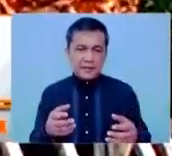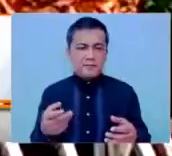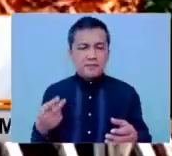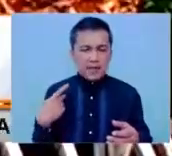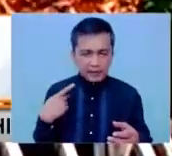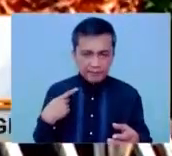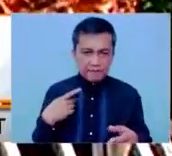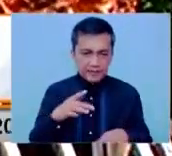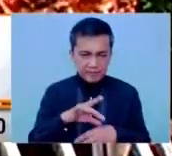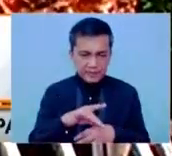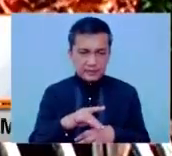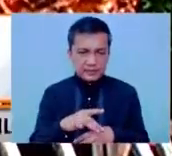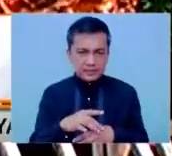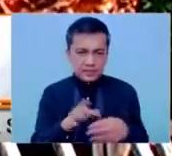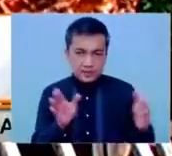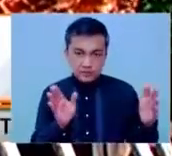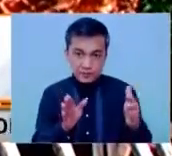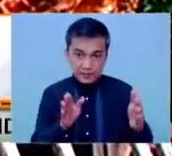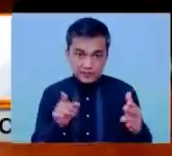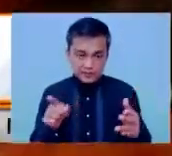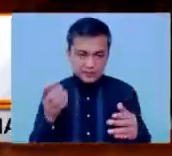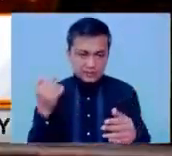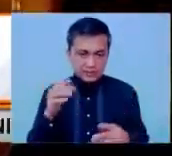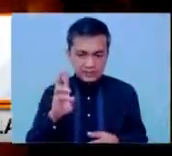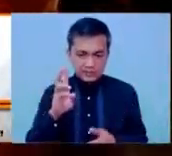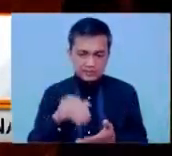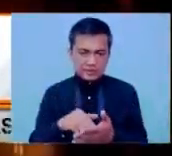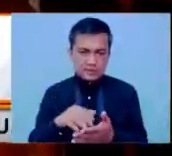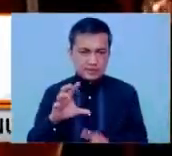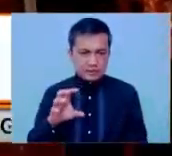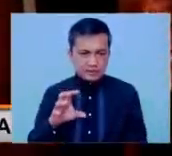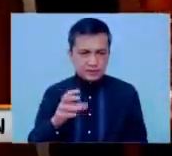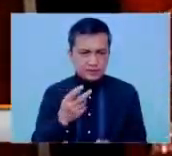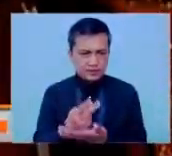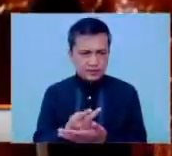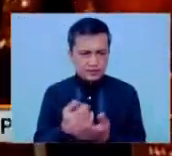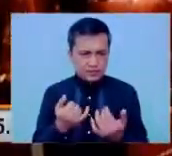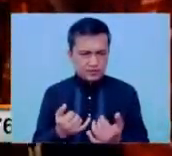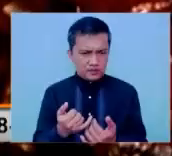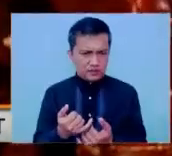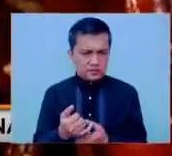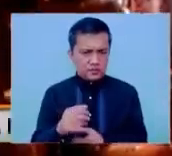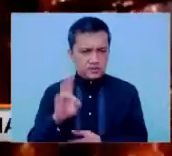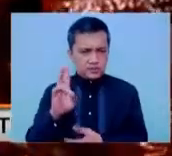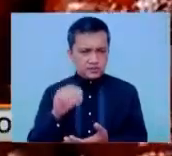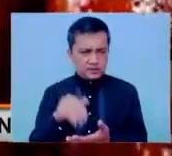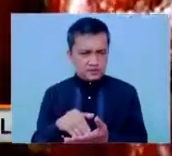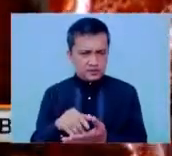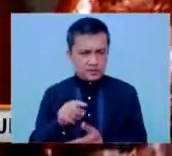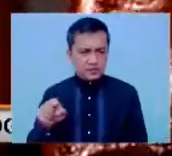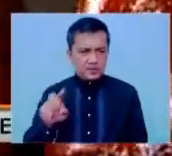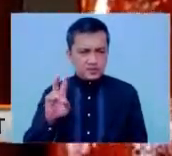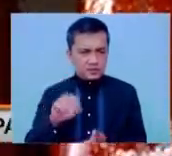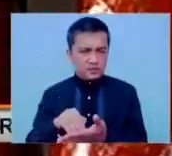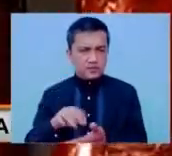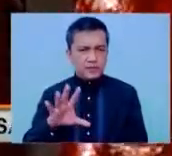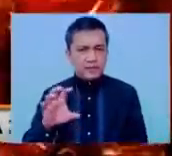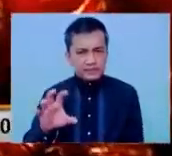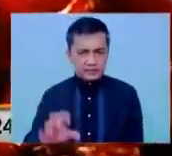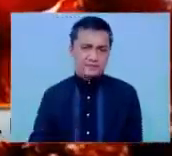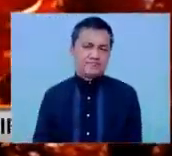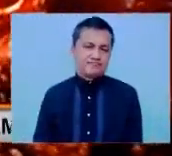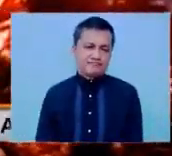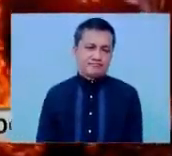Ang maliliit na tulad nito na dating 6,500 pesos, ngayon 7,000 hanggang 7,500